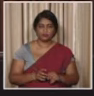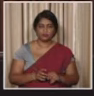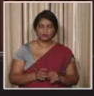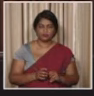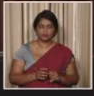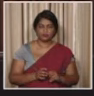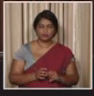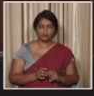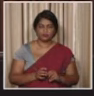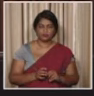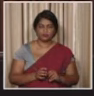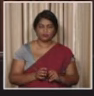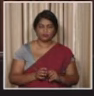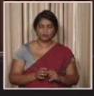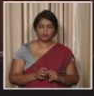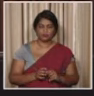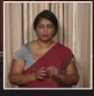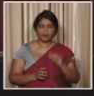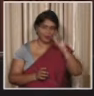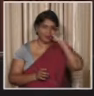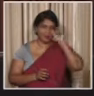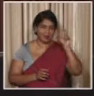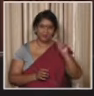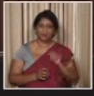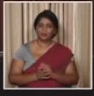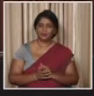ना ना ये तुम उनके बाला ने किया